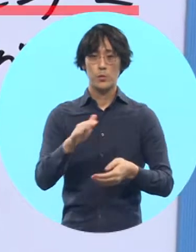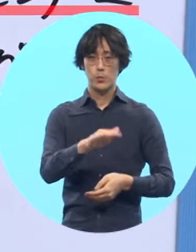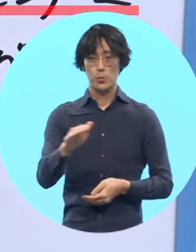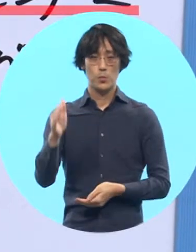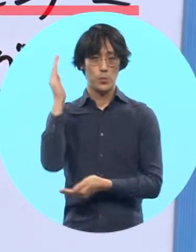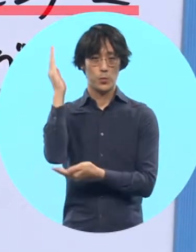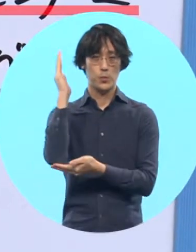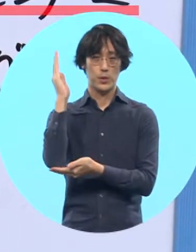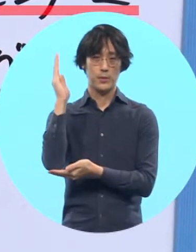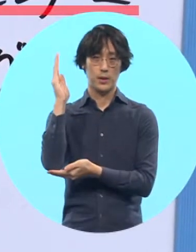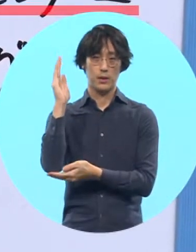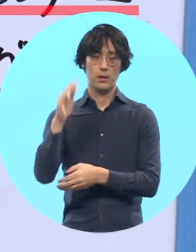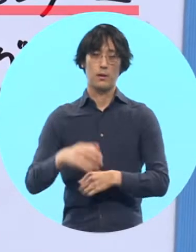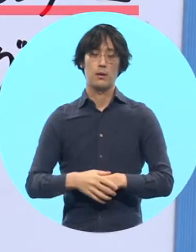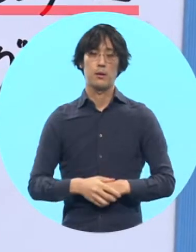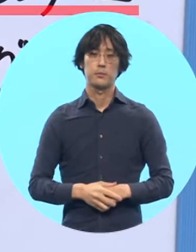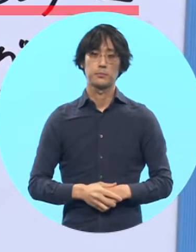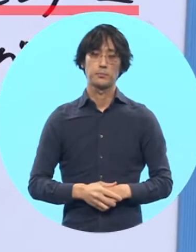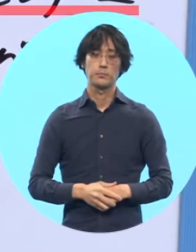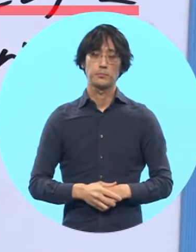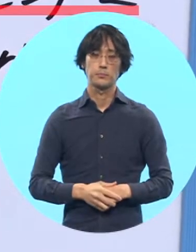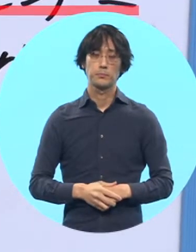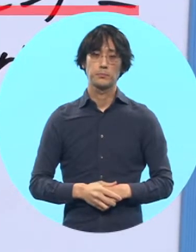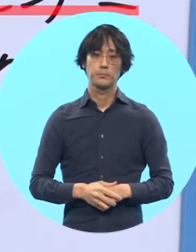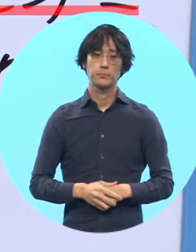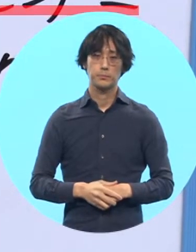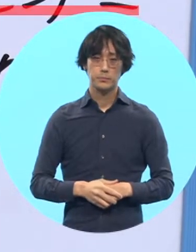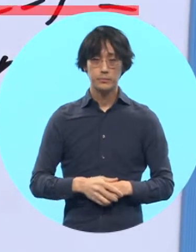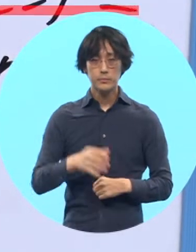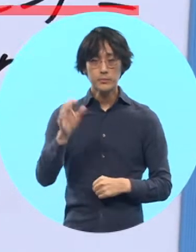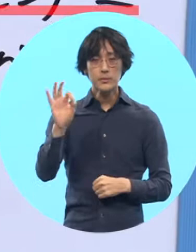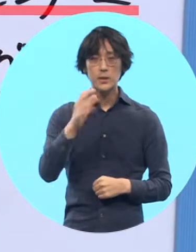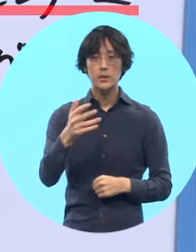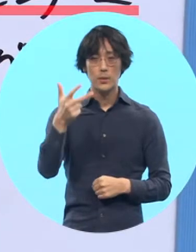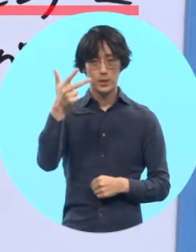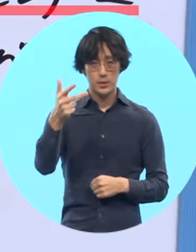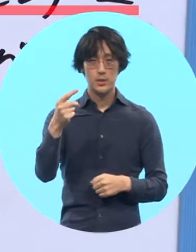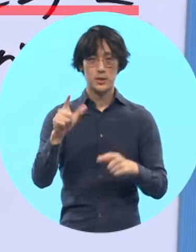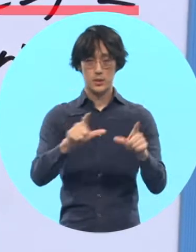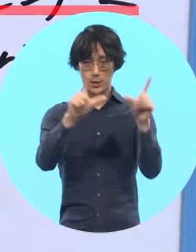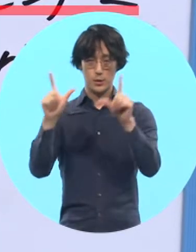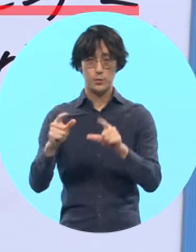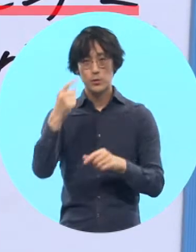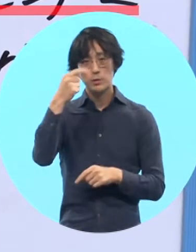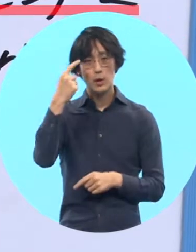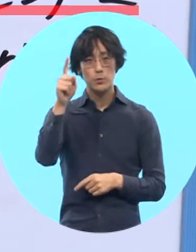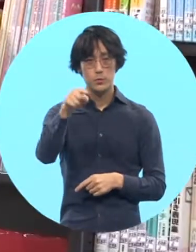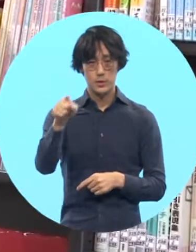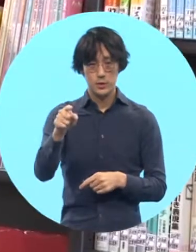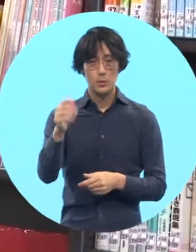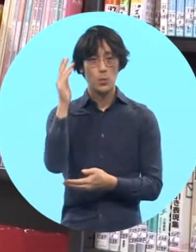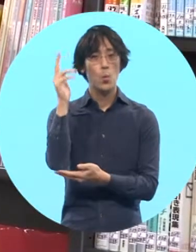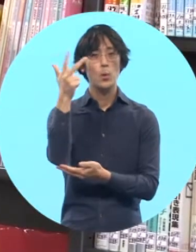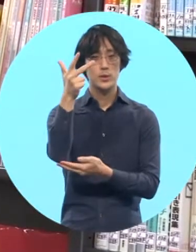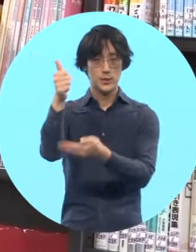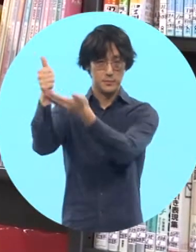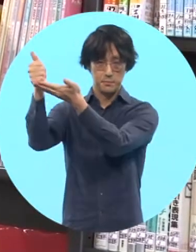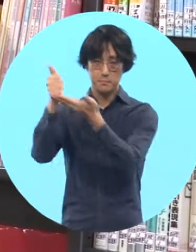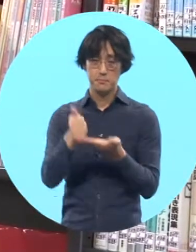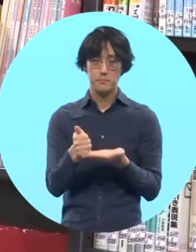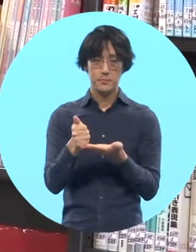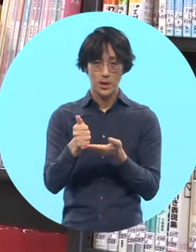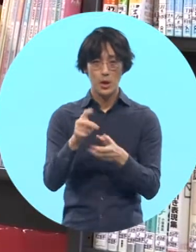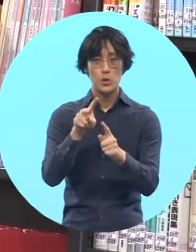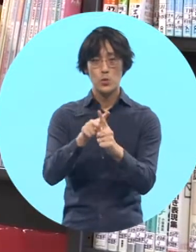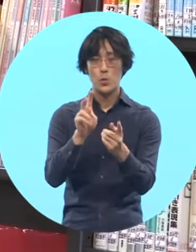というのは、 これはですね、金沢市在住の外国人の方に講師になっていただいて、小学生の子どもた